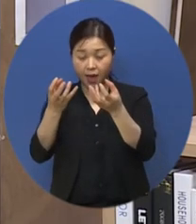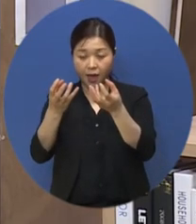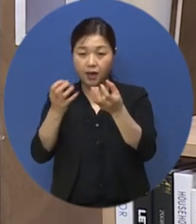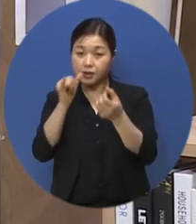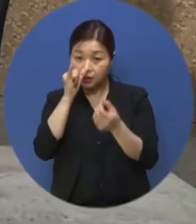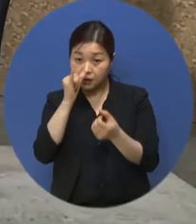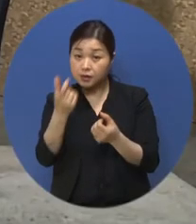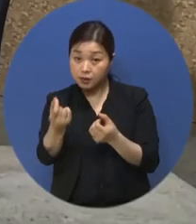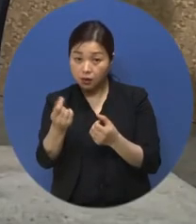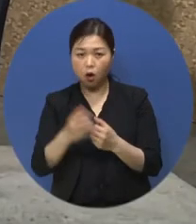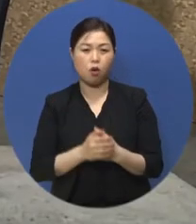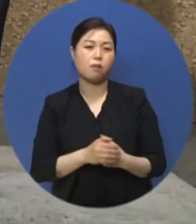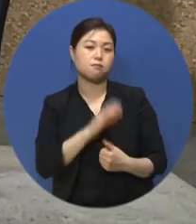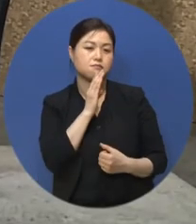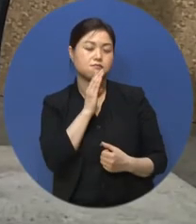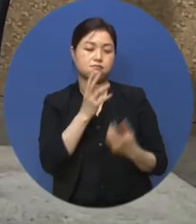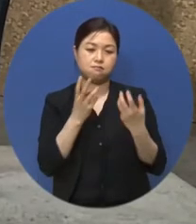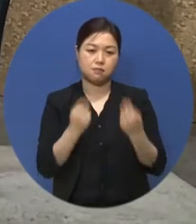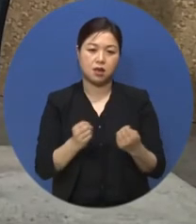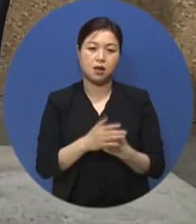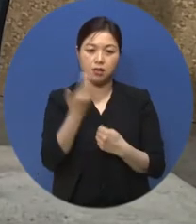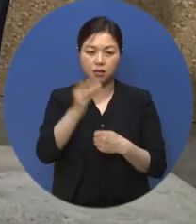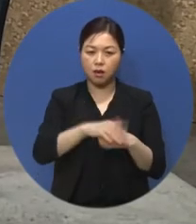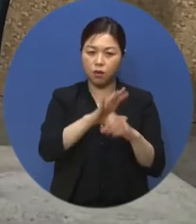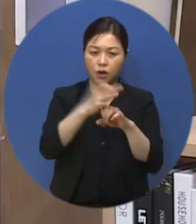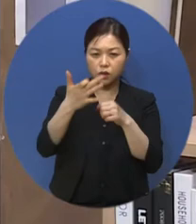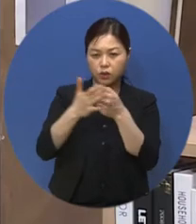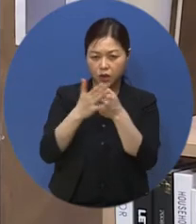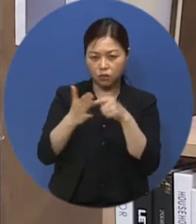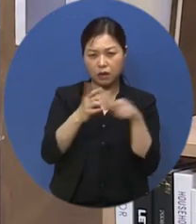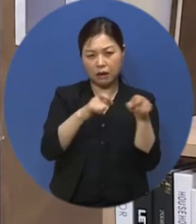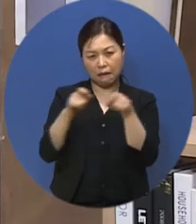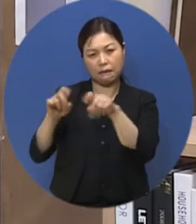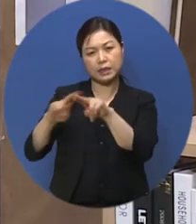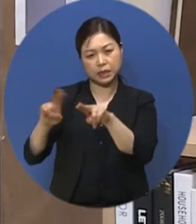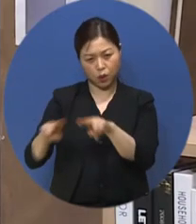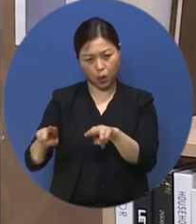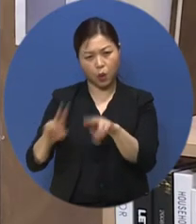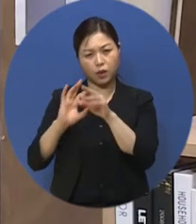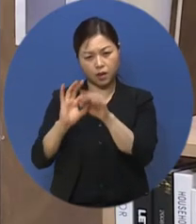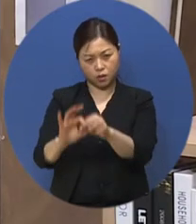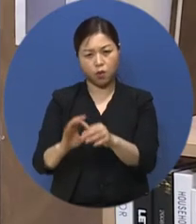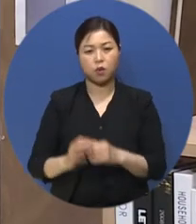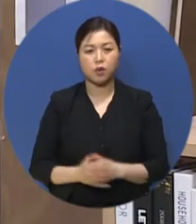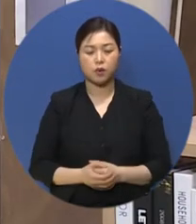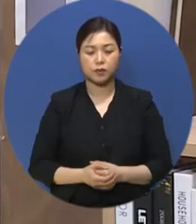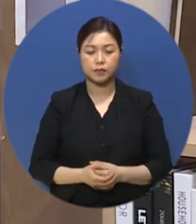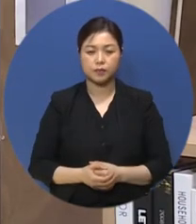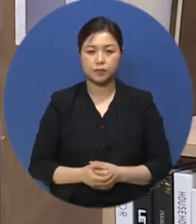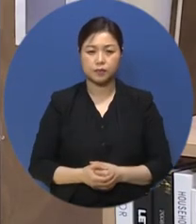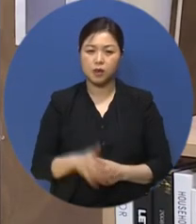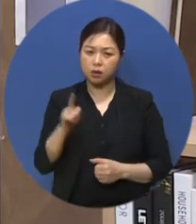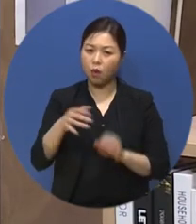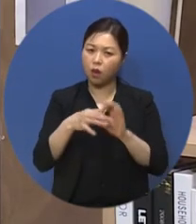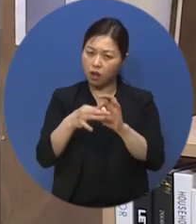페스티벌이 있었잖아요. 많습니다. 네. 근데 또 이 코로나19 때문에 계속 또 연기가 되고 취소가 됐고요. 계속 되고 있는 상황인데 이에 대해서는 좀 어떤